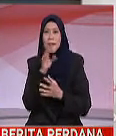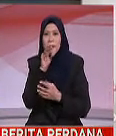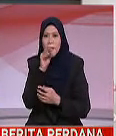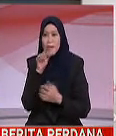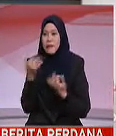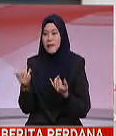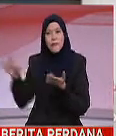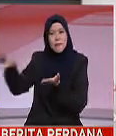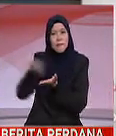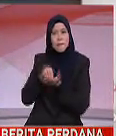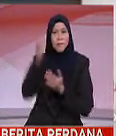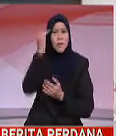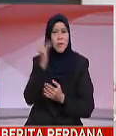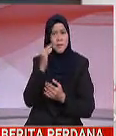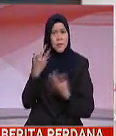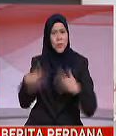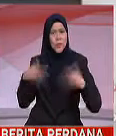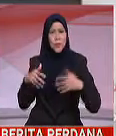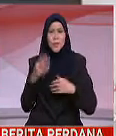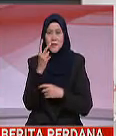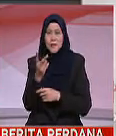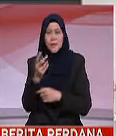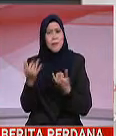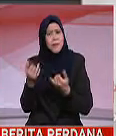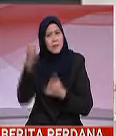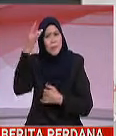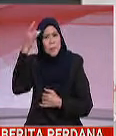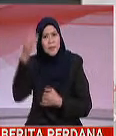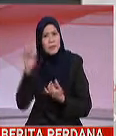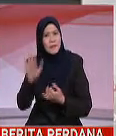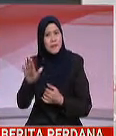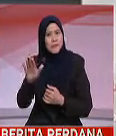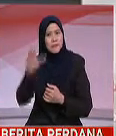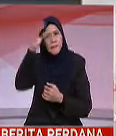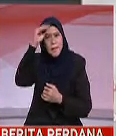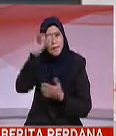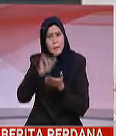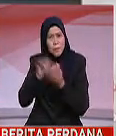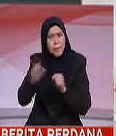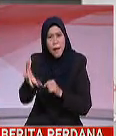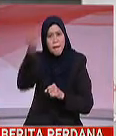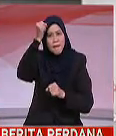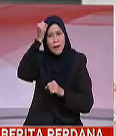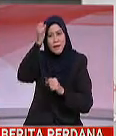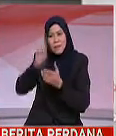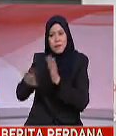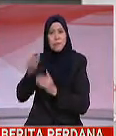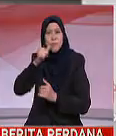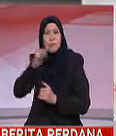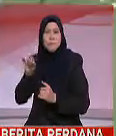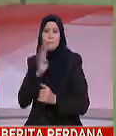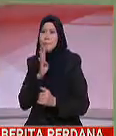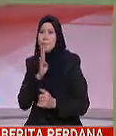jelas warganet amat luar biasa. Warganet juga tertanya-tanya akan masa diambil jejaka itu untuk menghafal skrip terbabit.